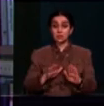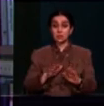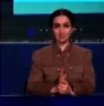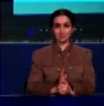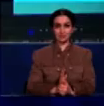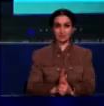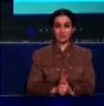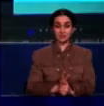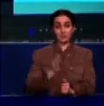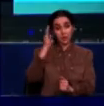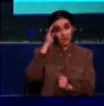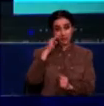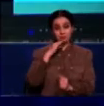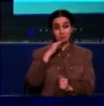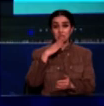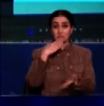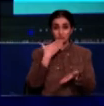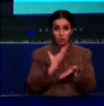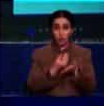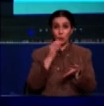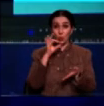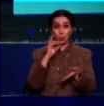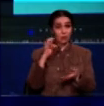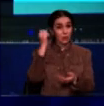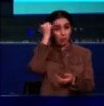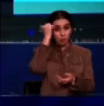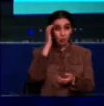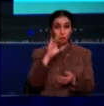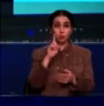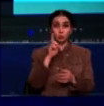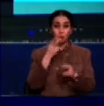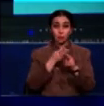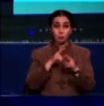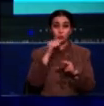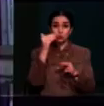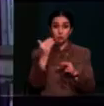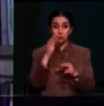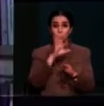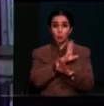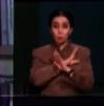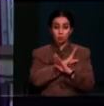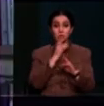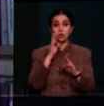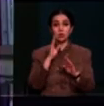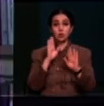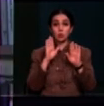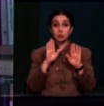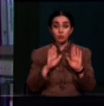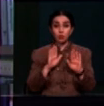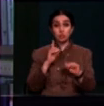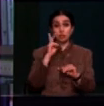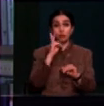доска. Отца своего он не помнил, потому что он умер, когда ему было всего лишь